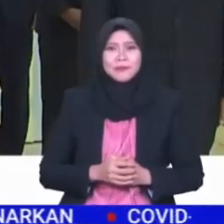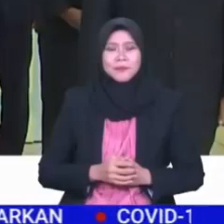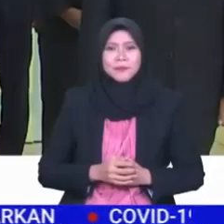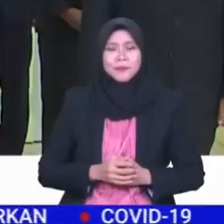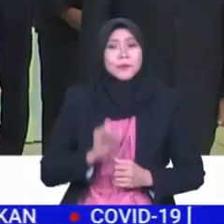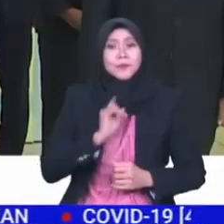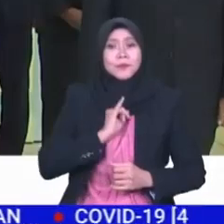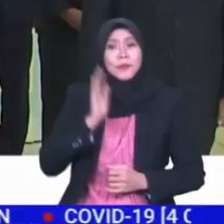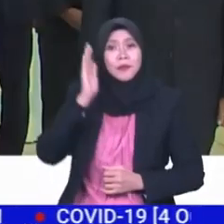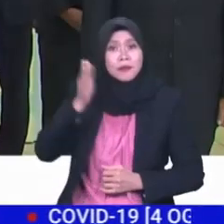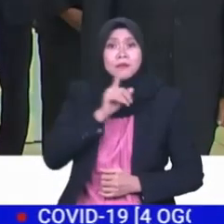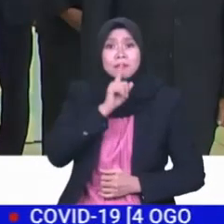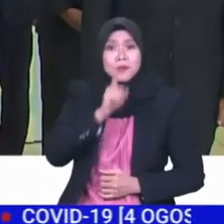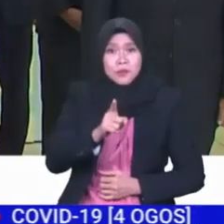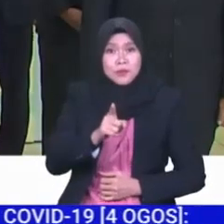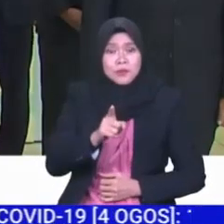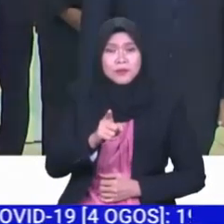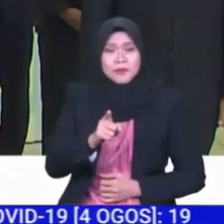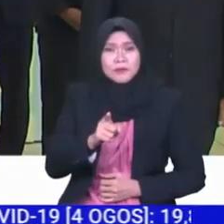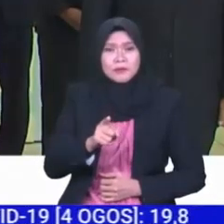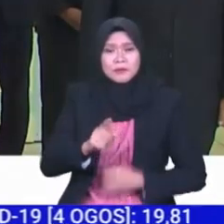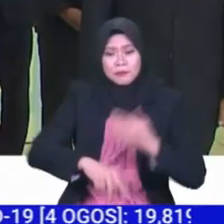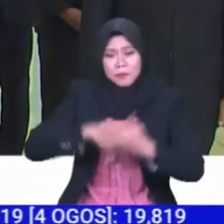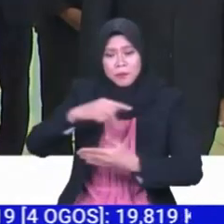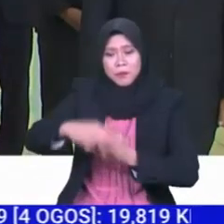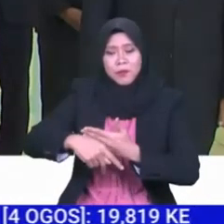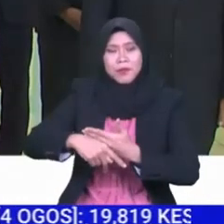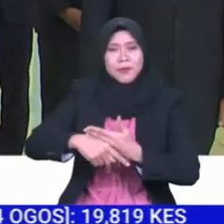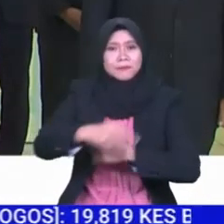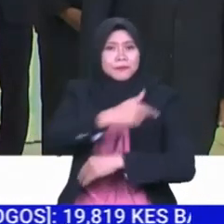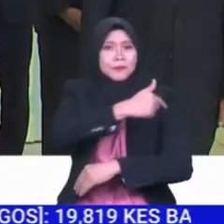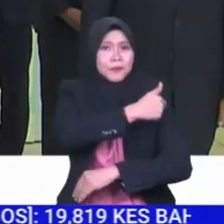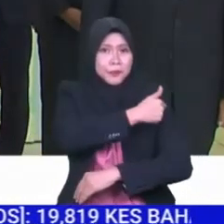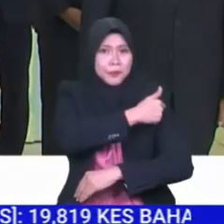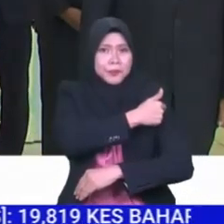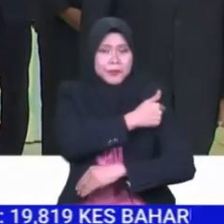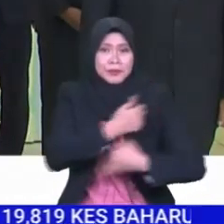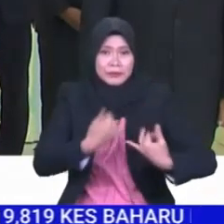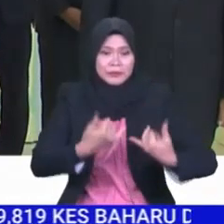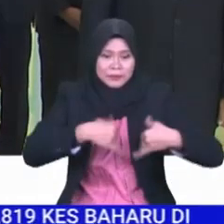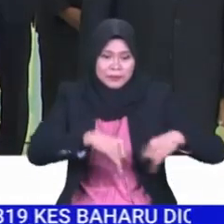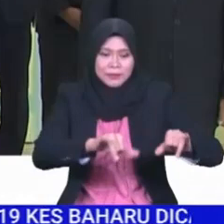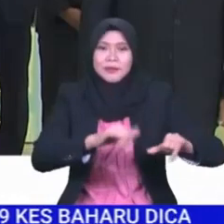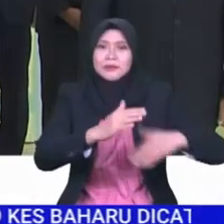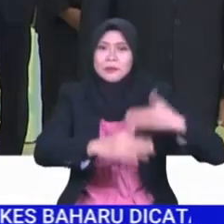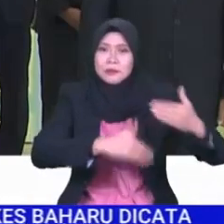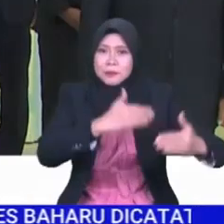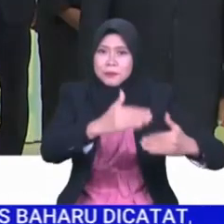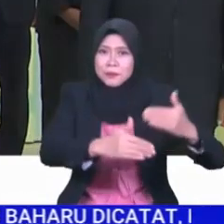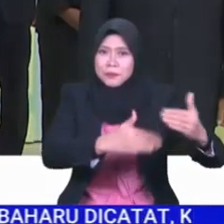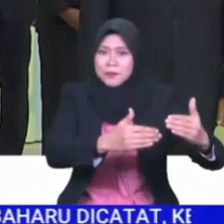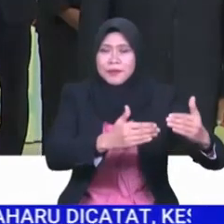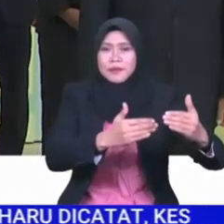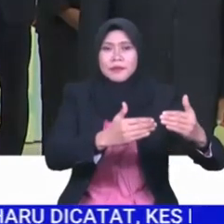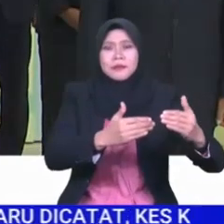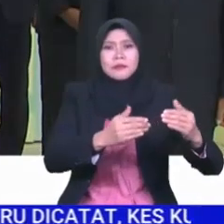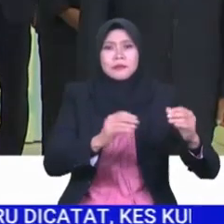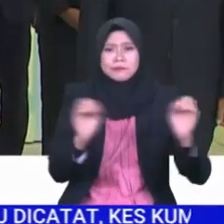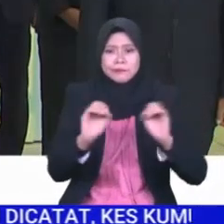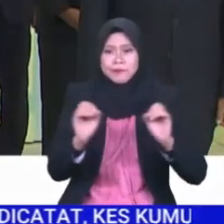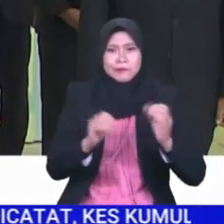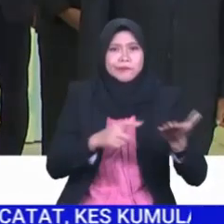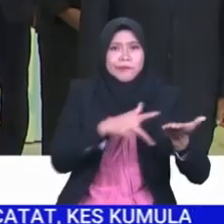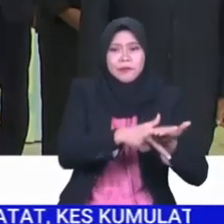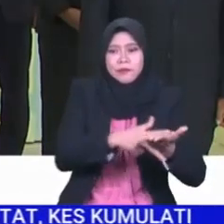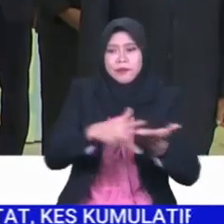Saya akan memastikan program vaksinasi yang sedang berjalan pada masa ini tidak akan